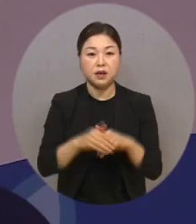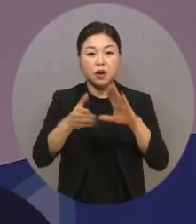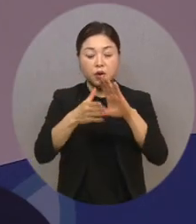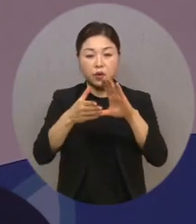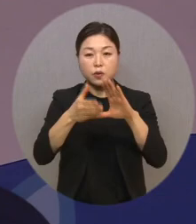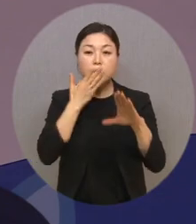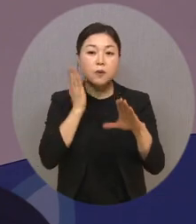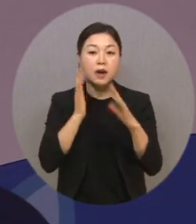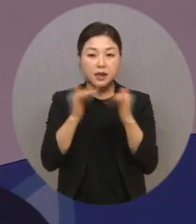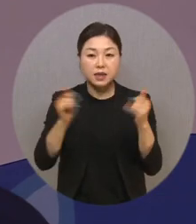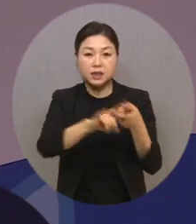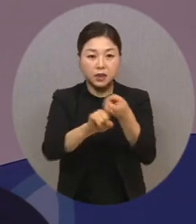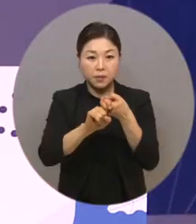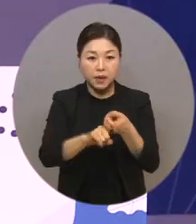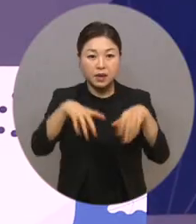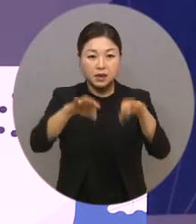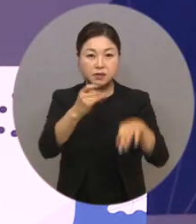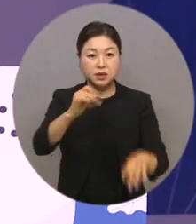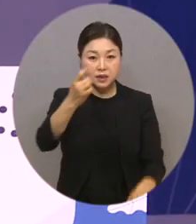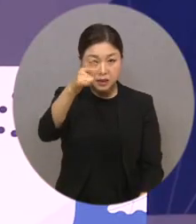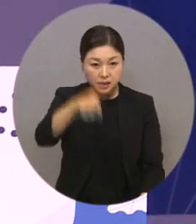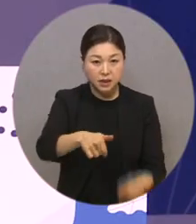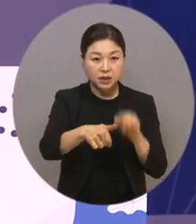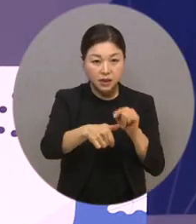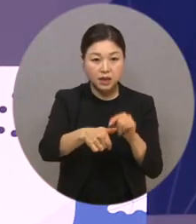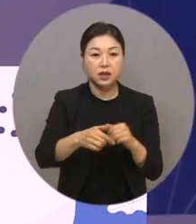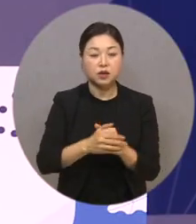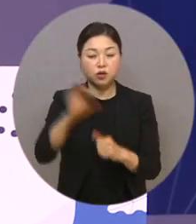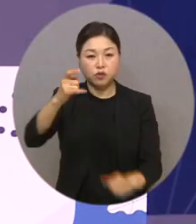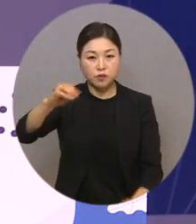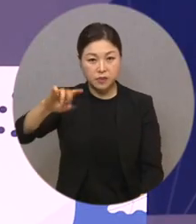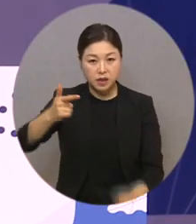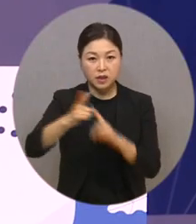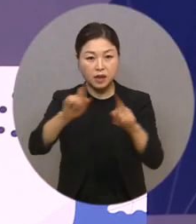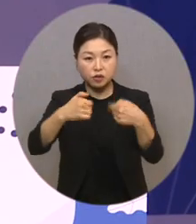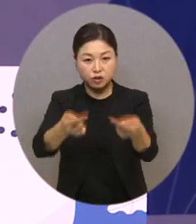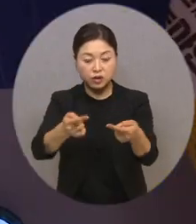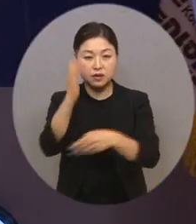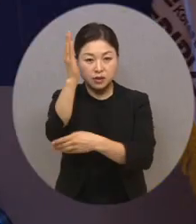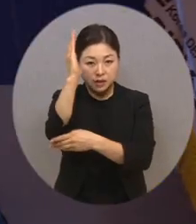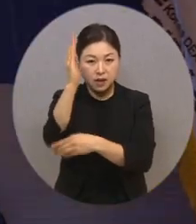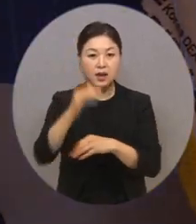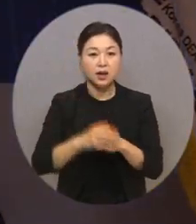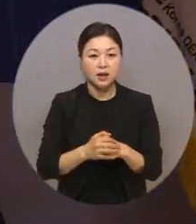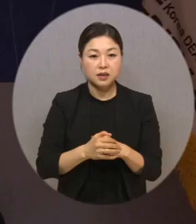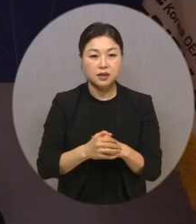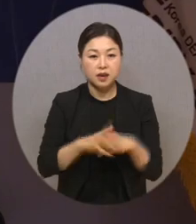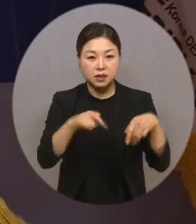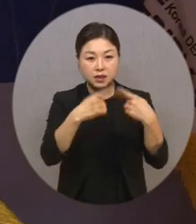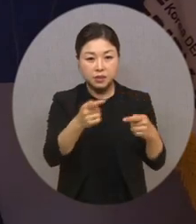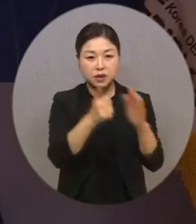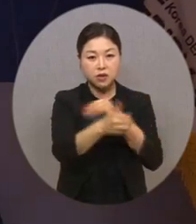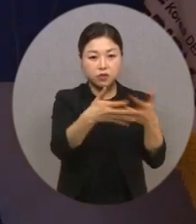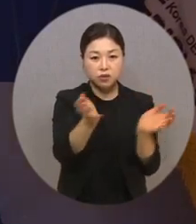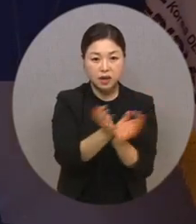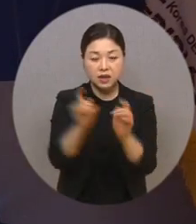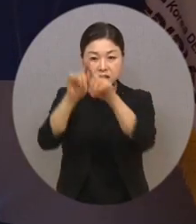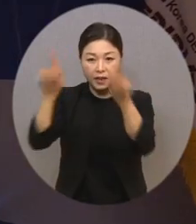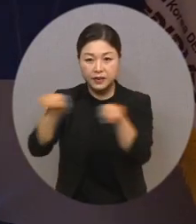부회장의 개식사와 우수민 선수단장의 출정사, 참가 선수단과 단기 수여 등의 순서로